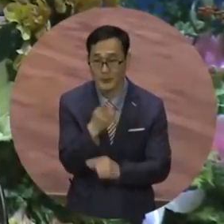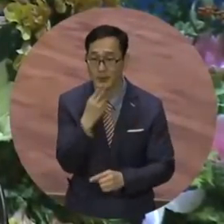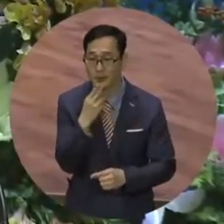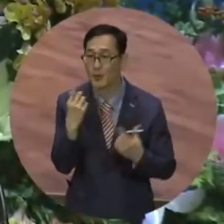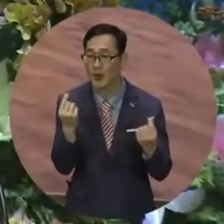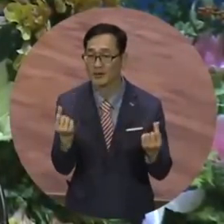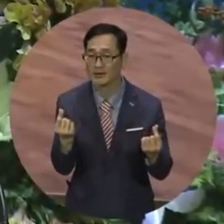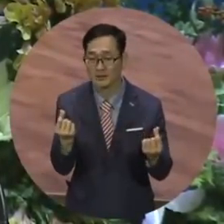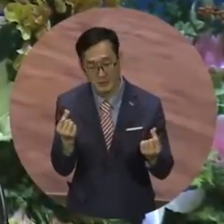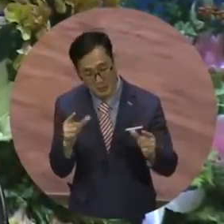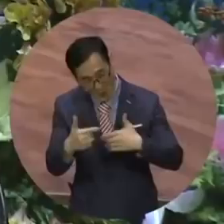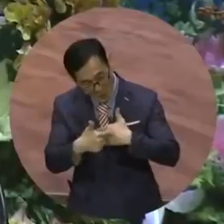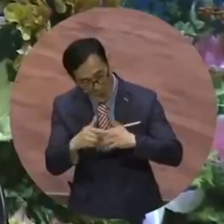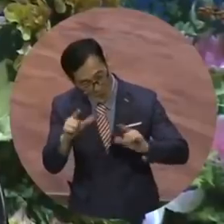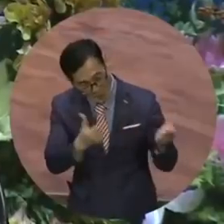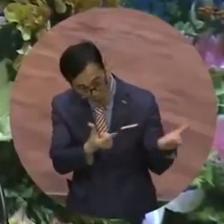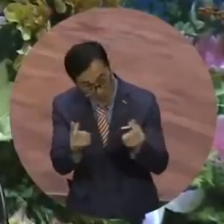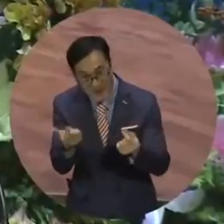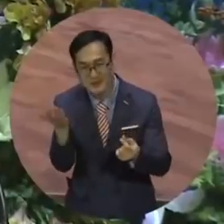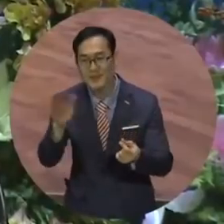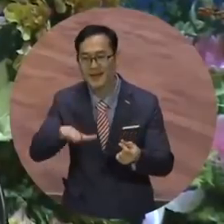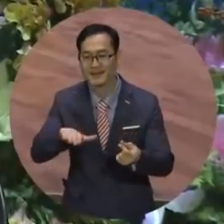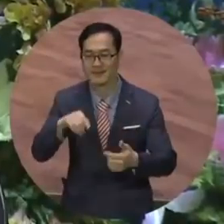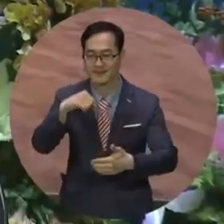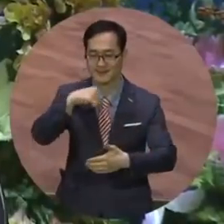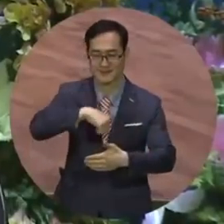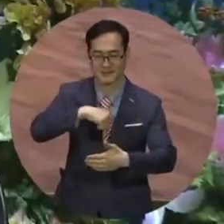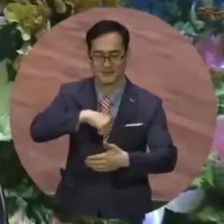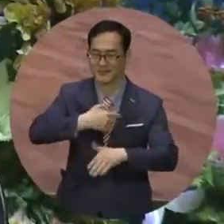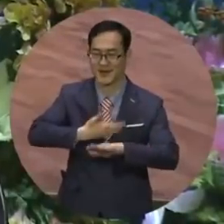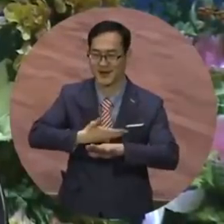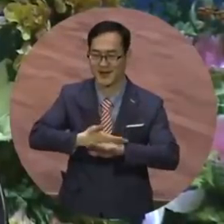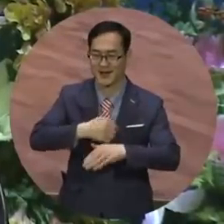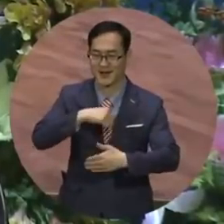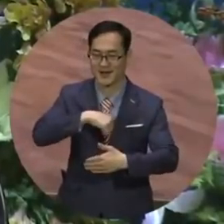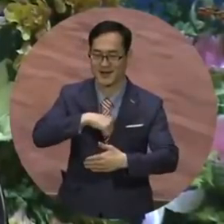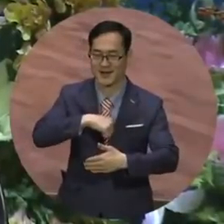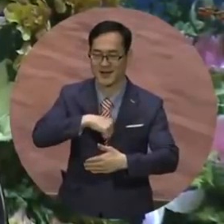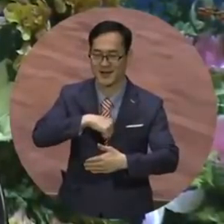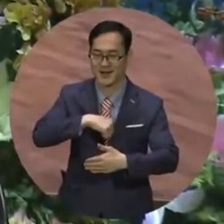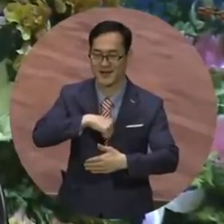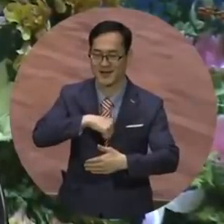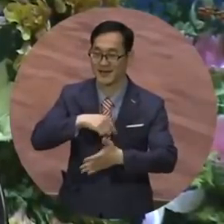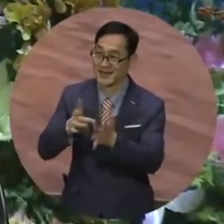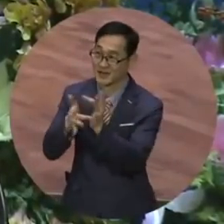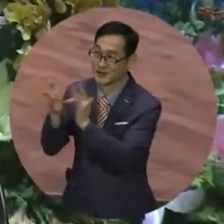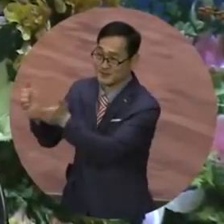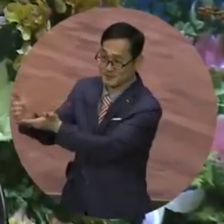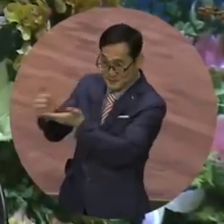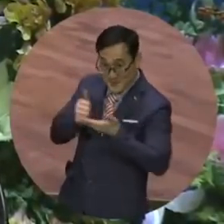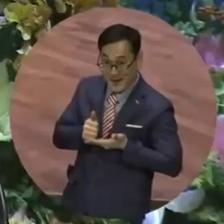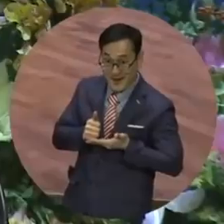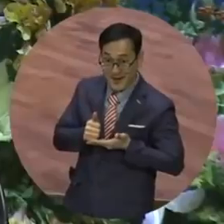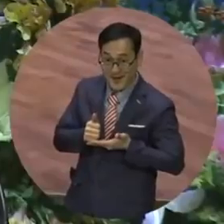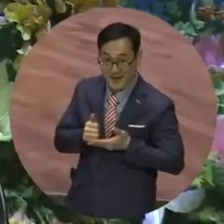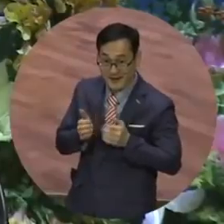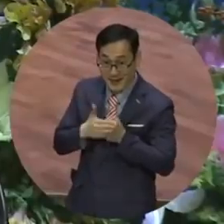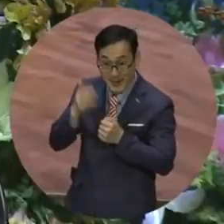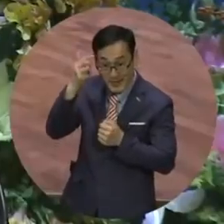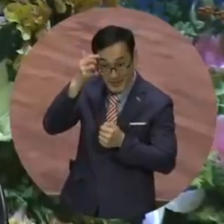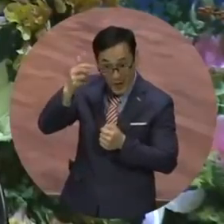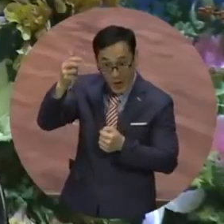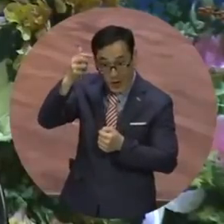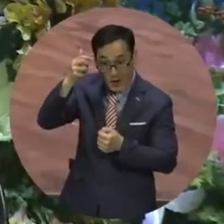때 그렇게 보이지만은 여러분은 예수님을 영접하셨기 때문에